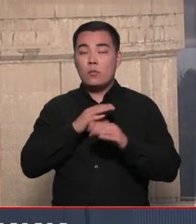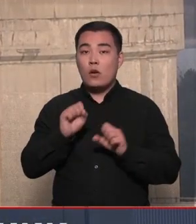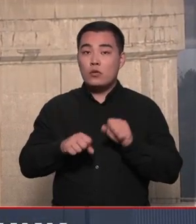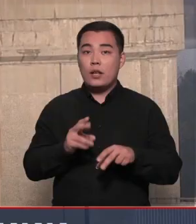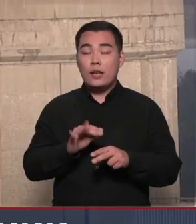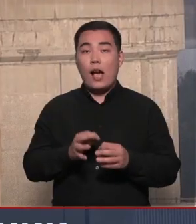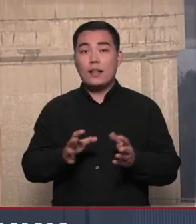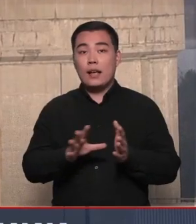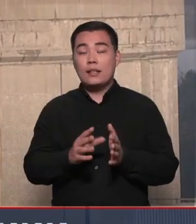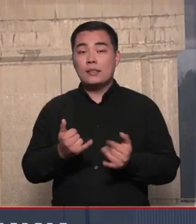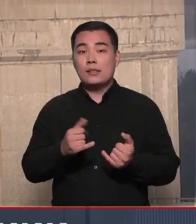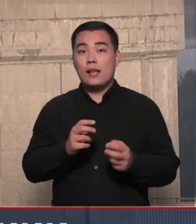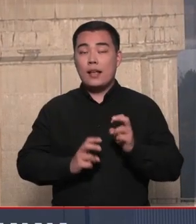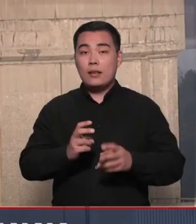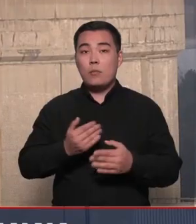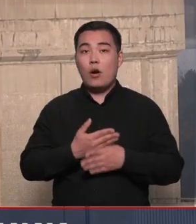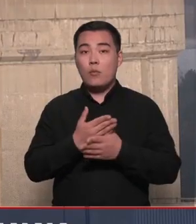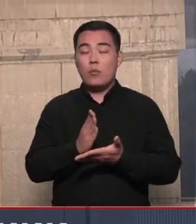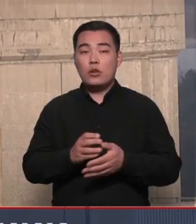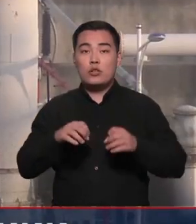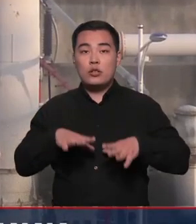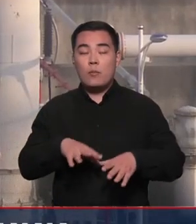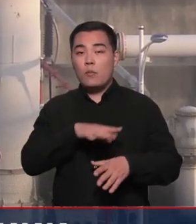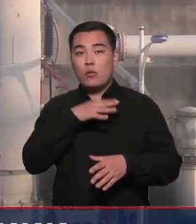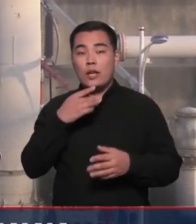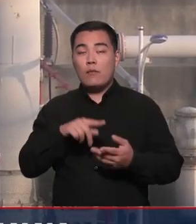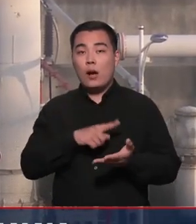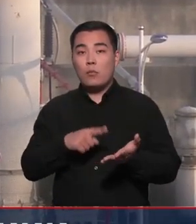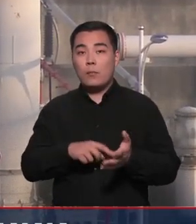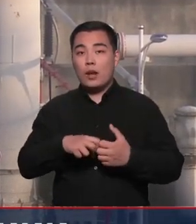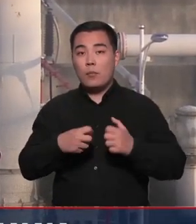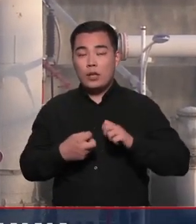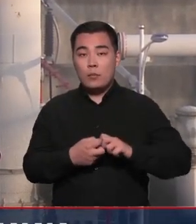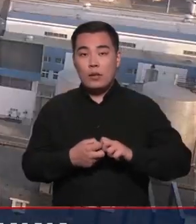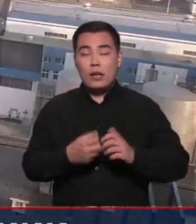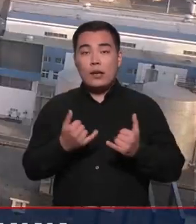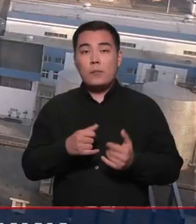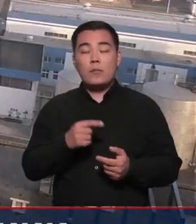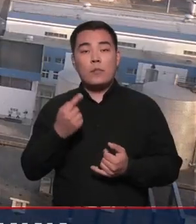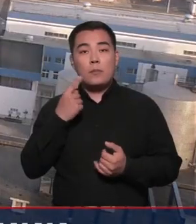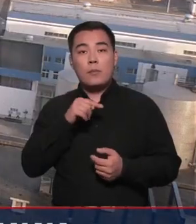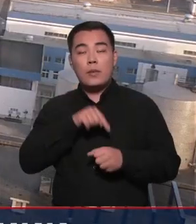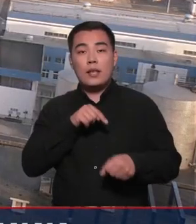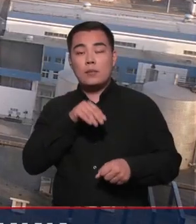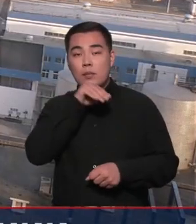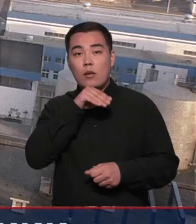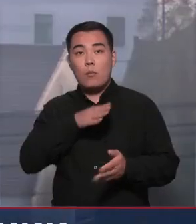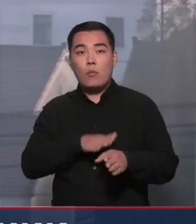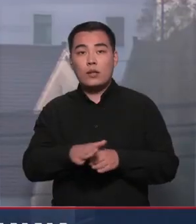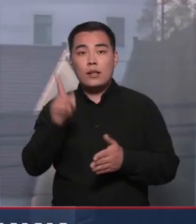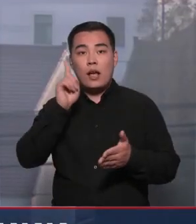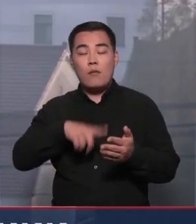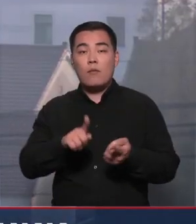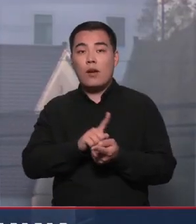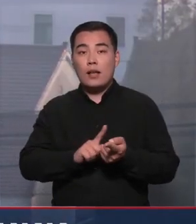АС как никогда может помочь разрешить многие вопросы по мнению специалиста полностью довериться